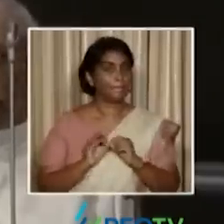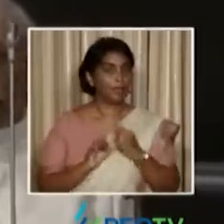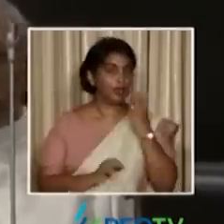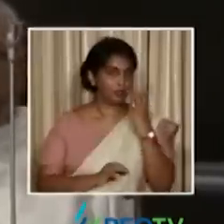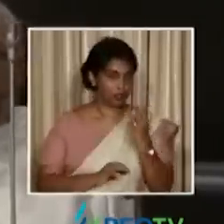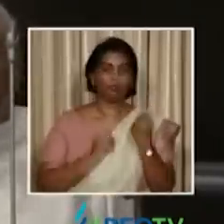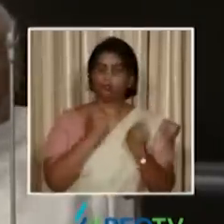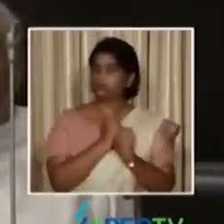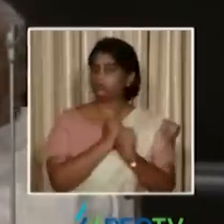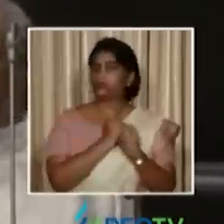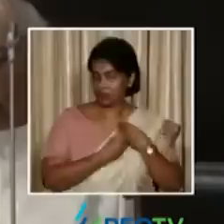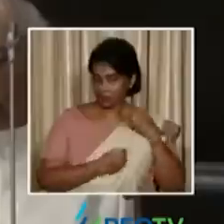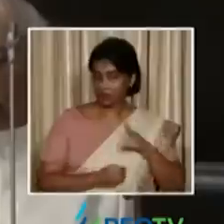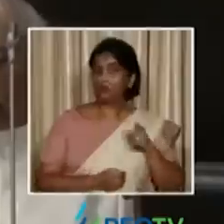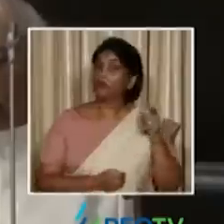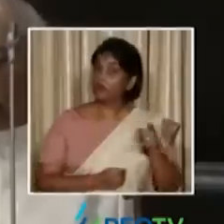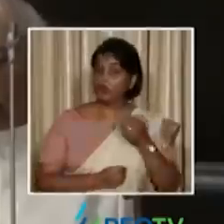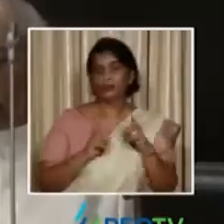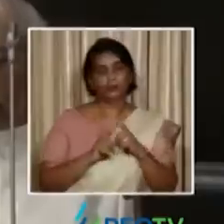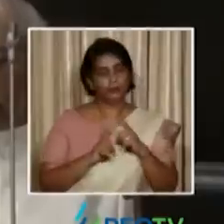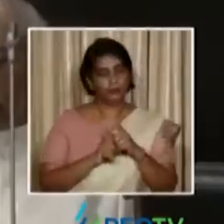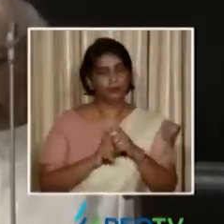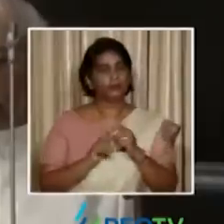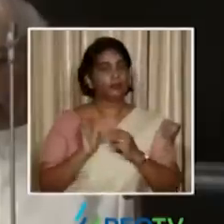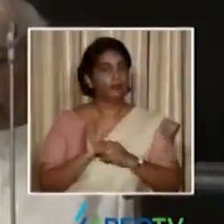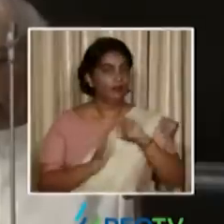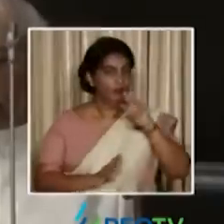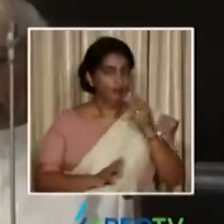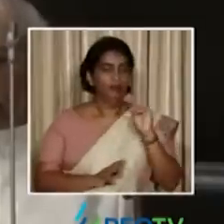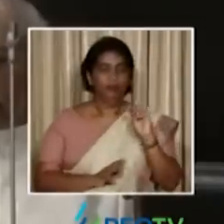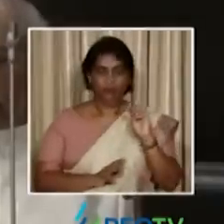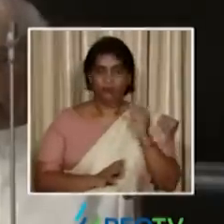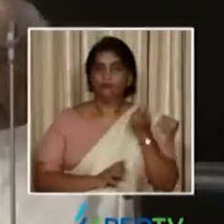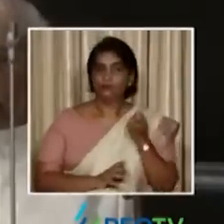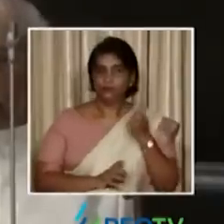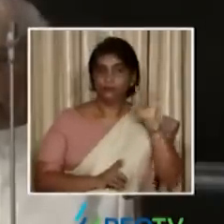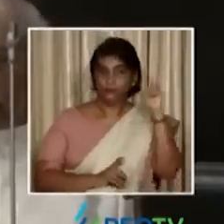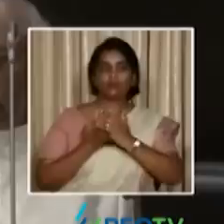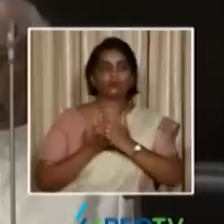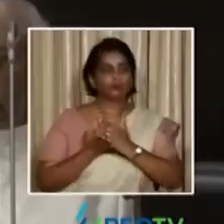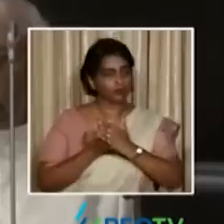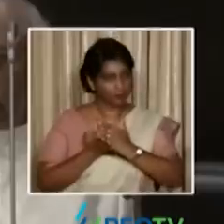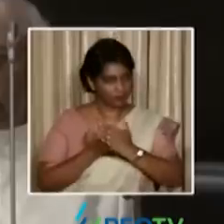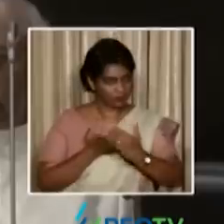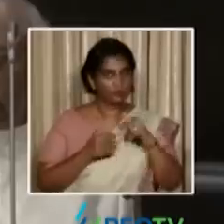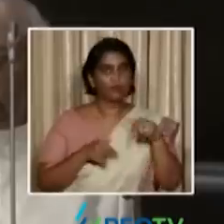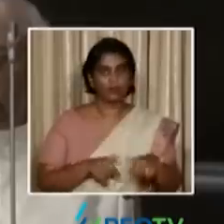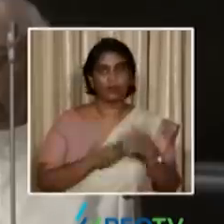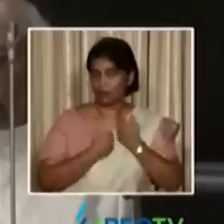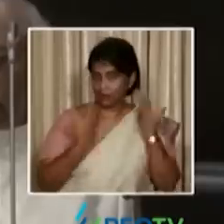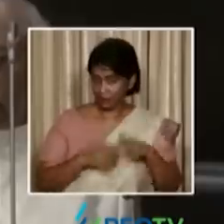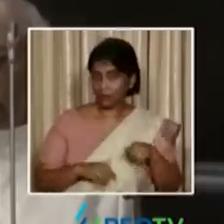3ක පමණ ආධාරයක් හිමි වෙනවා. ඇමරිකානු ඩොලර් මිලියන 330ක ප්‍රමාණයක් එහි පළමු වාරිකය වශයෙන් දැන් අපට